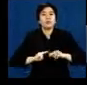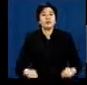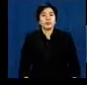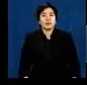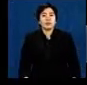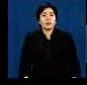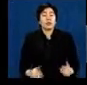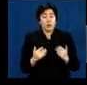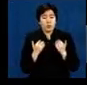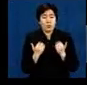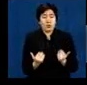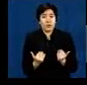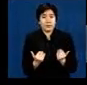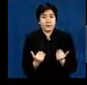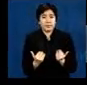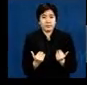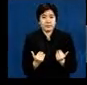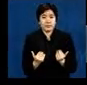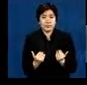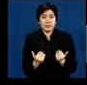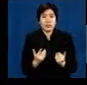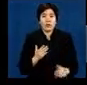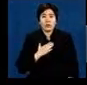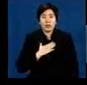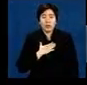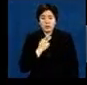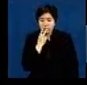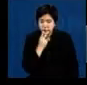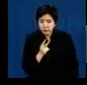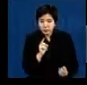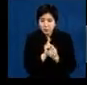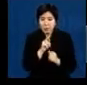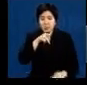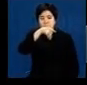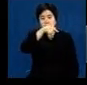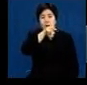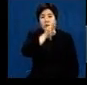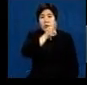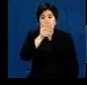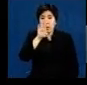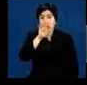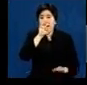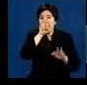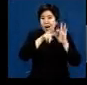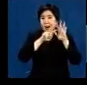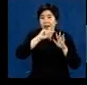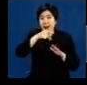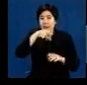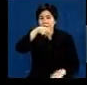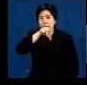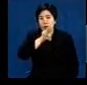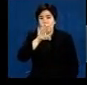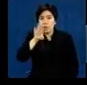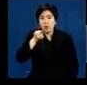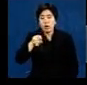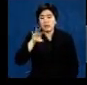มาจนถึงวันนี้เราก็พบว่าร่างพระราชบัญญัตินิรโทษกรรมที่การผ่านการพิจาร